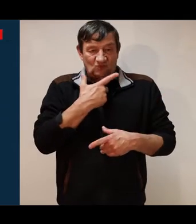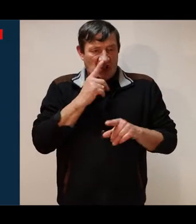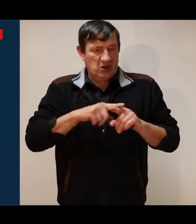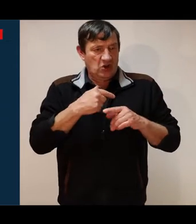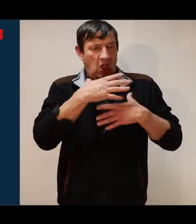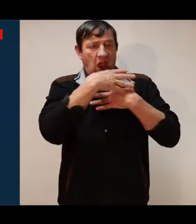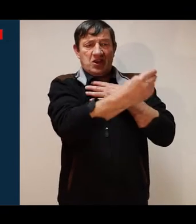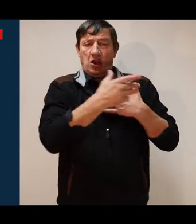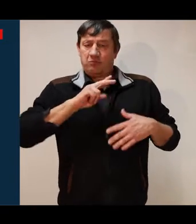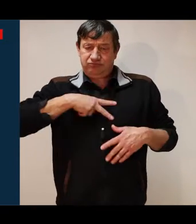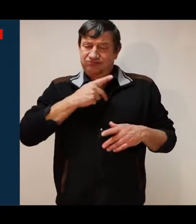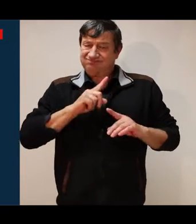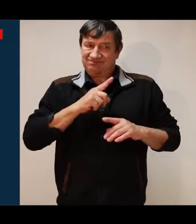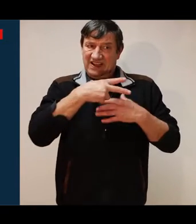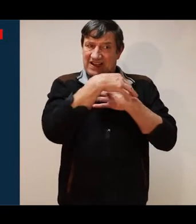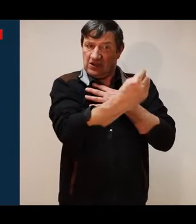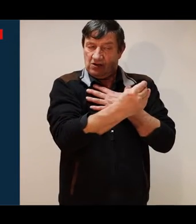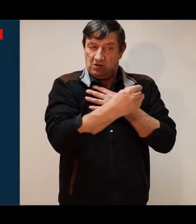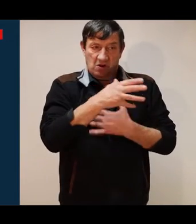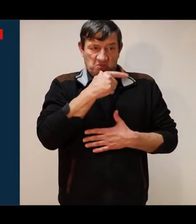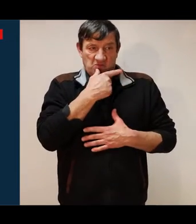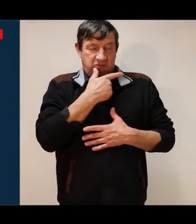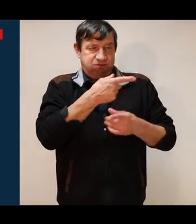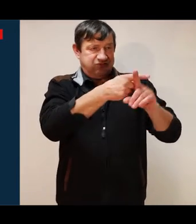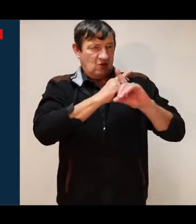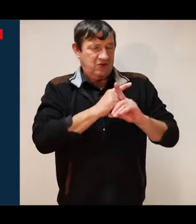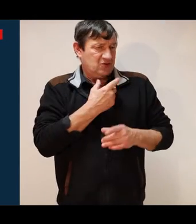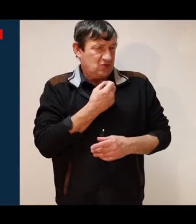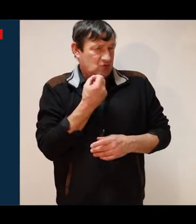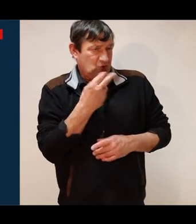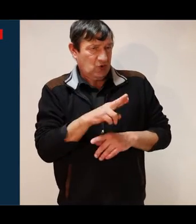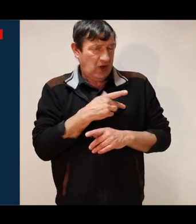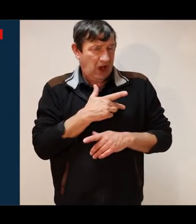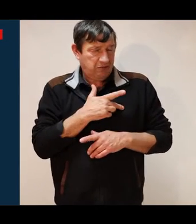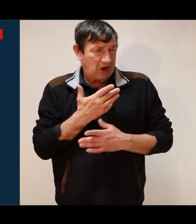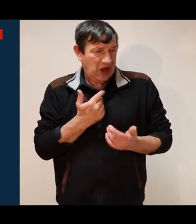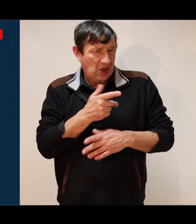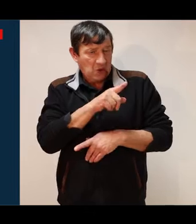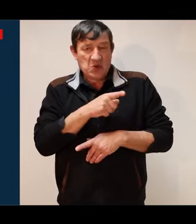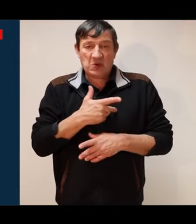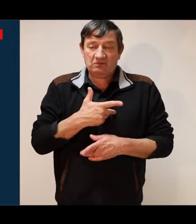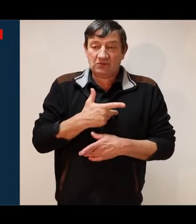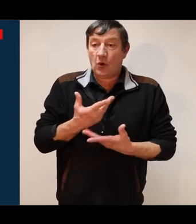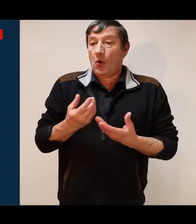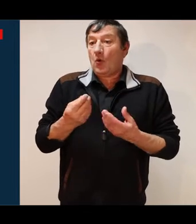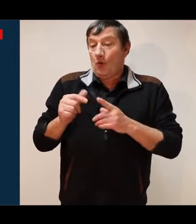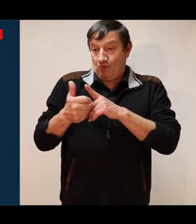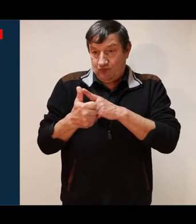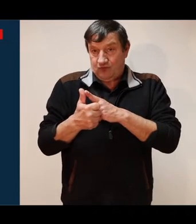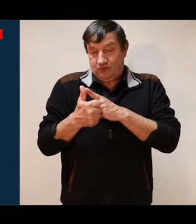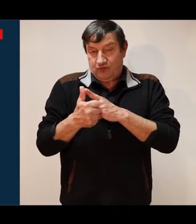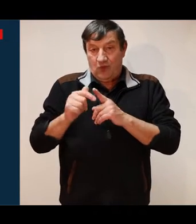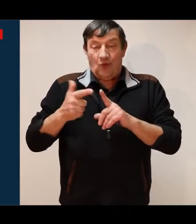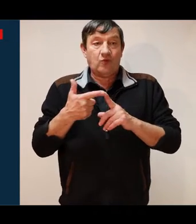est extérieur à moi et dont je ne suis pas convaincue d'emblée que ça va correspondre à mes attentes. Ou, première